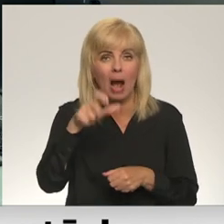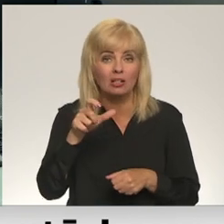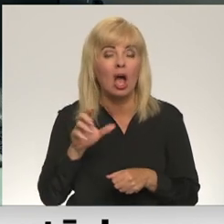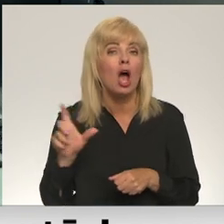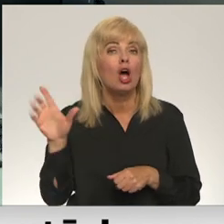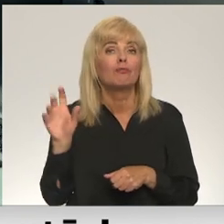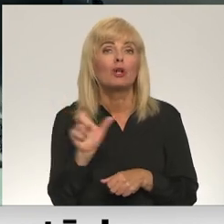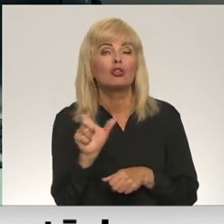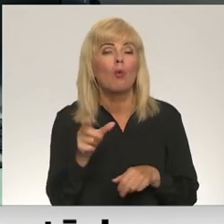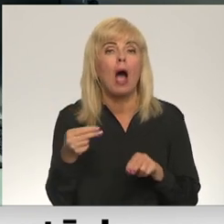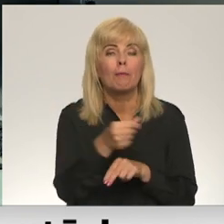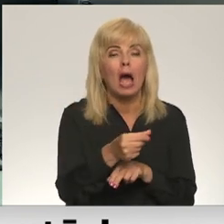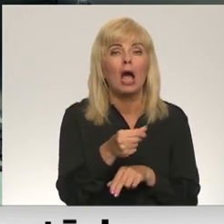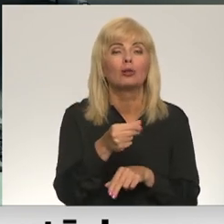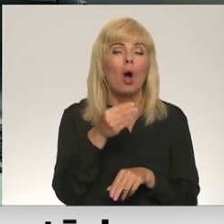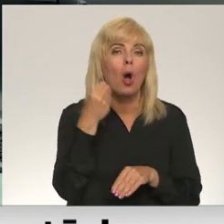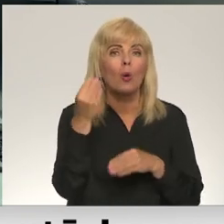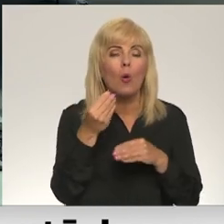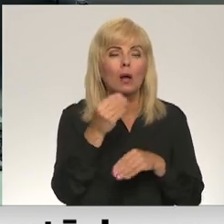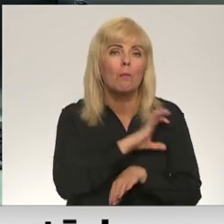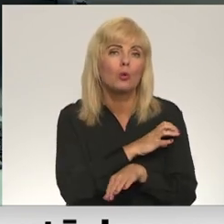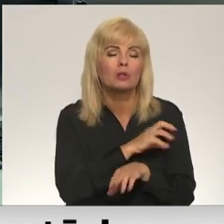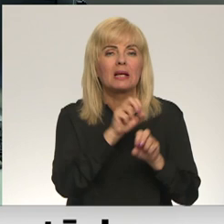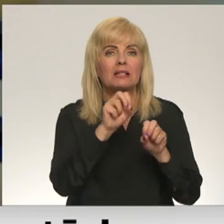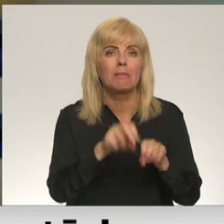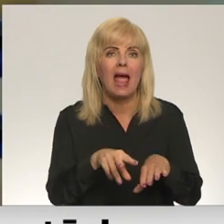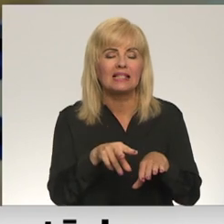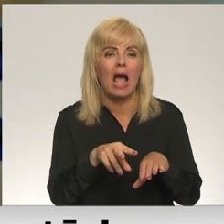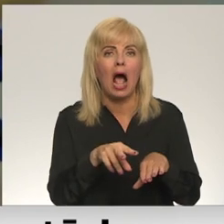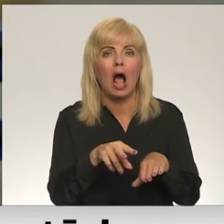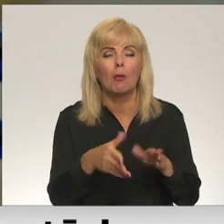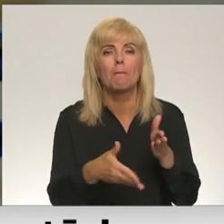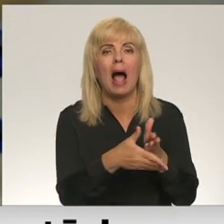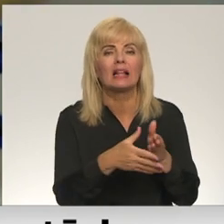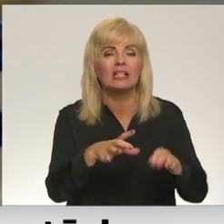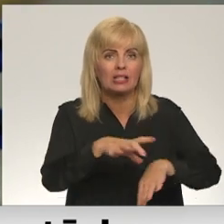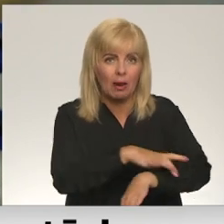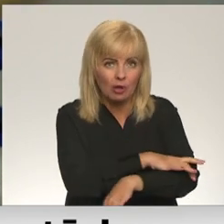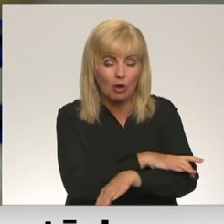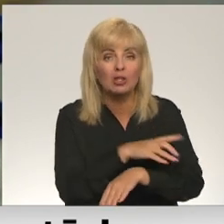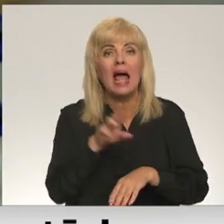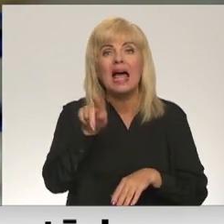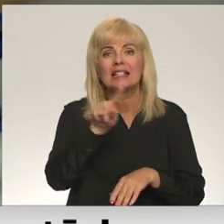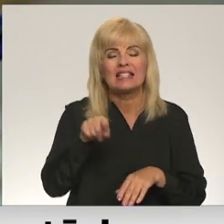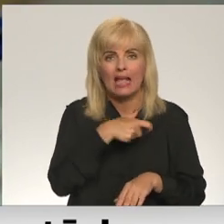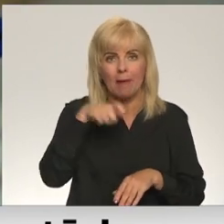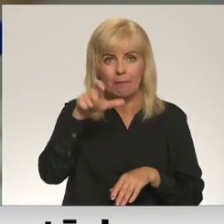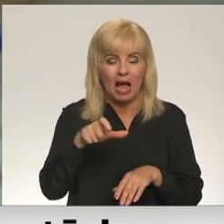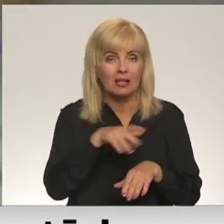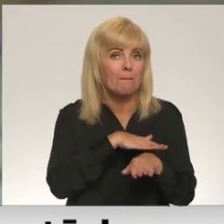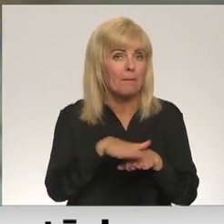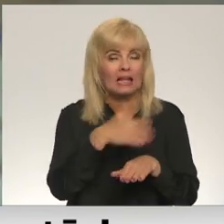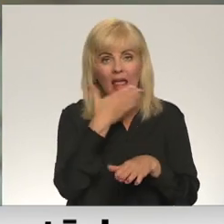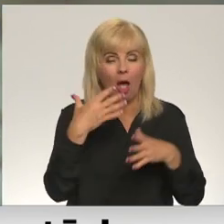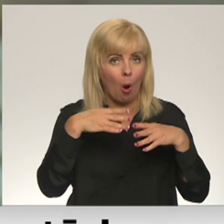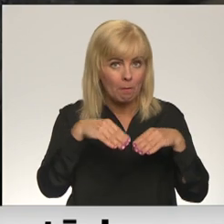apmaksā kosmētisku un ar muskuļu spēku darbinām protēžu iegādi. Kamēr Sebastiana viedās protēzes prototips vēl nav pilnībā